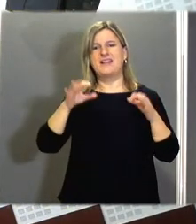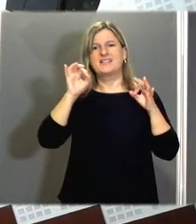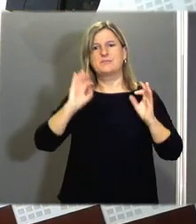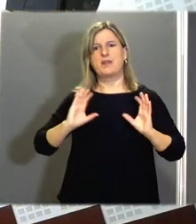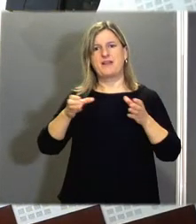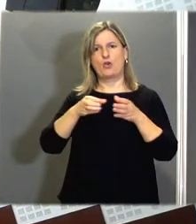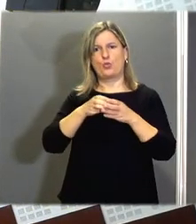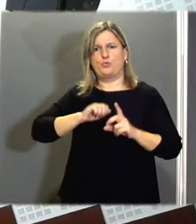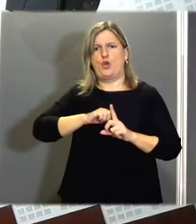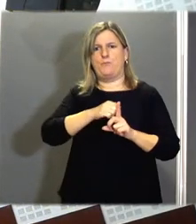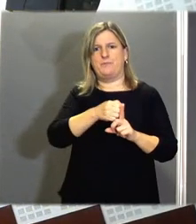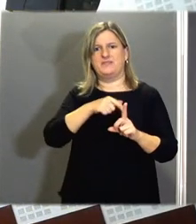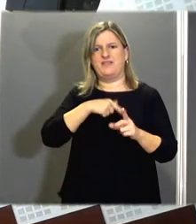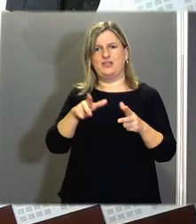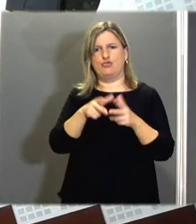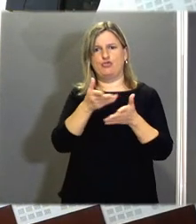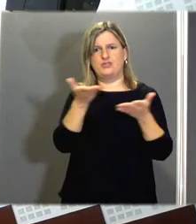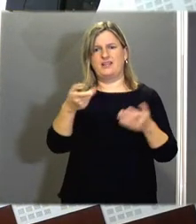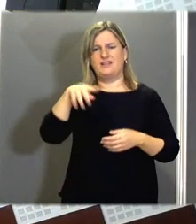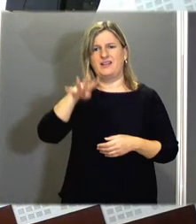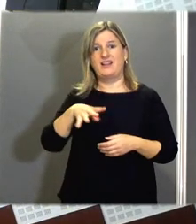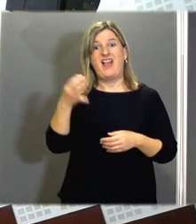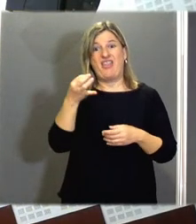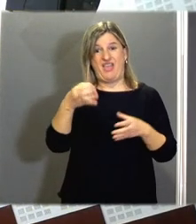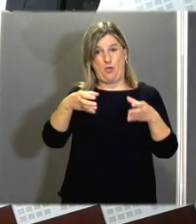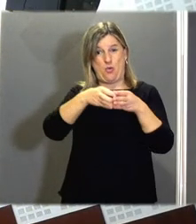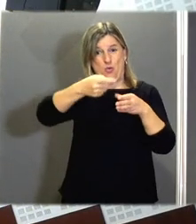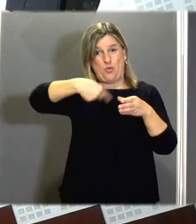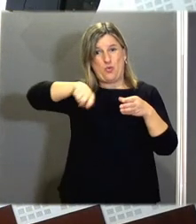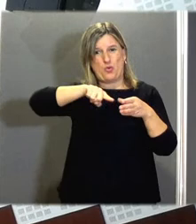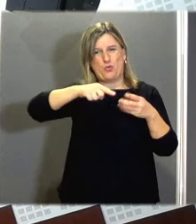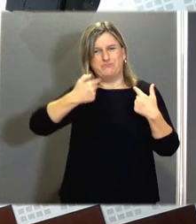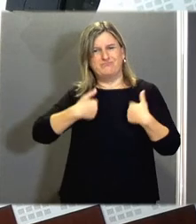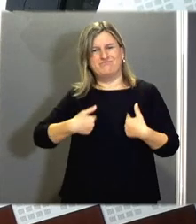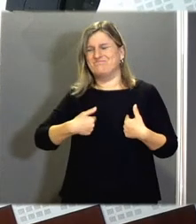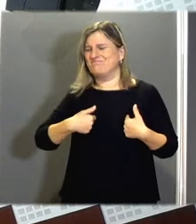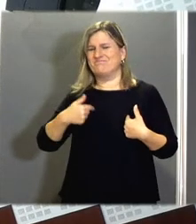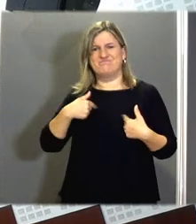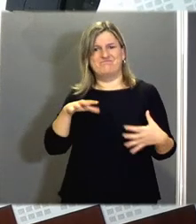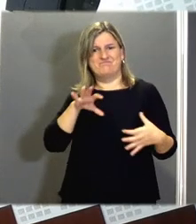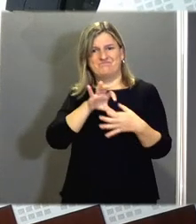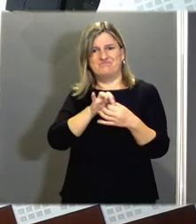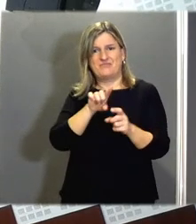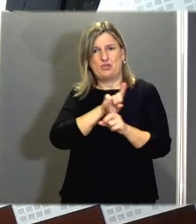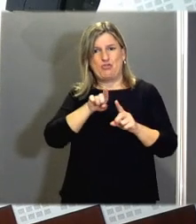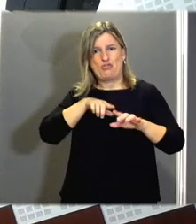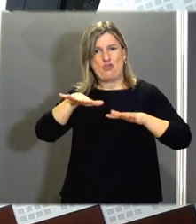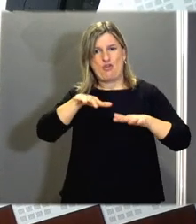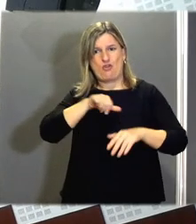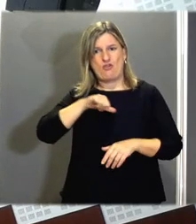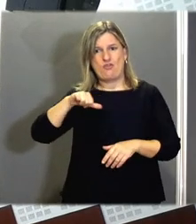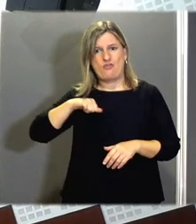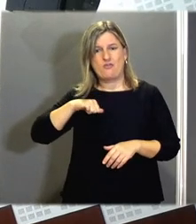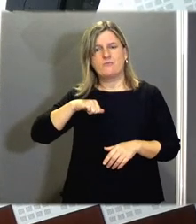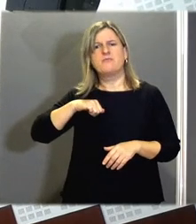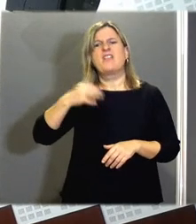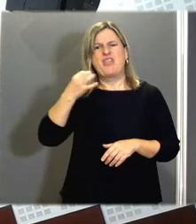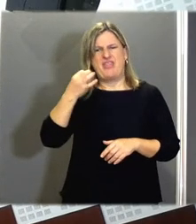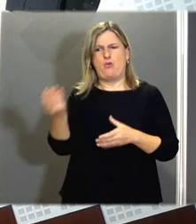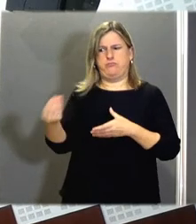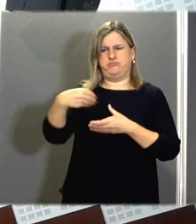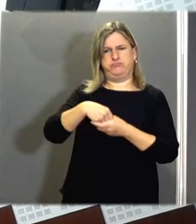de la societat catalana, i aconseguir que aquests, que no s'han sentit partícips en el moviment, també se